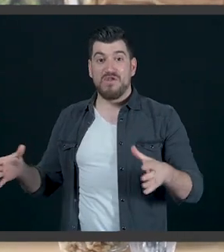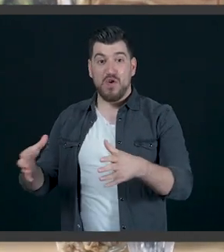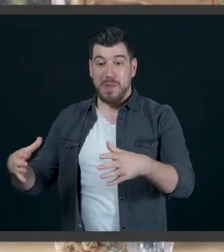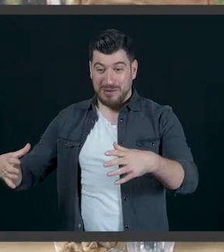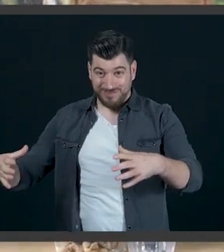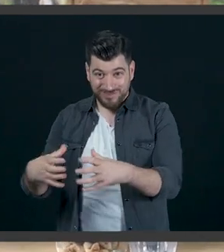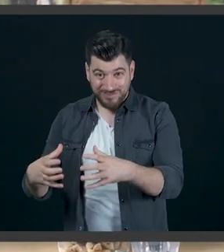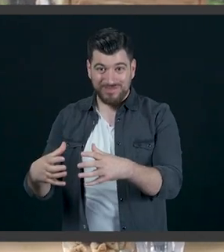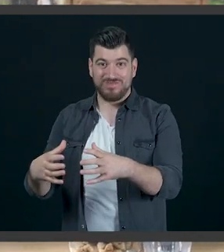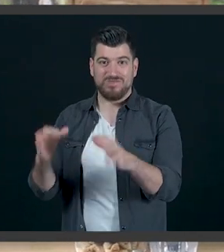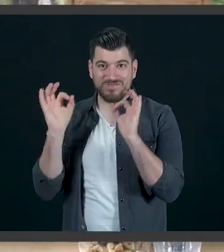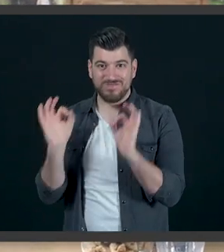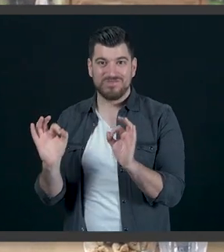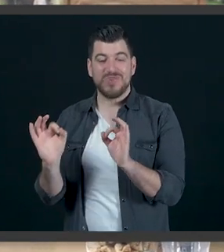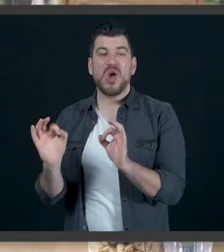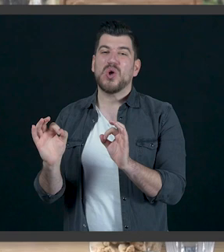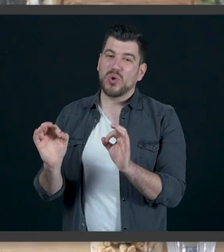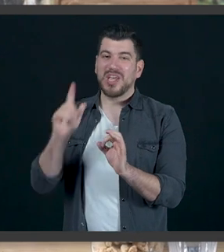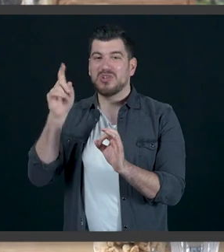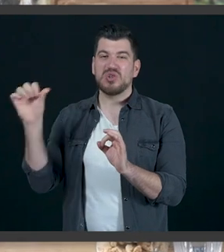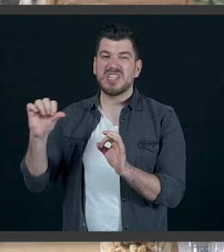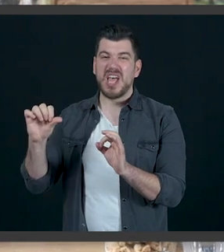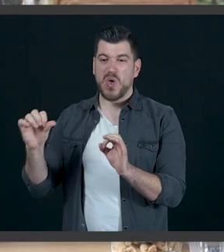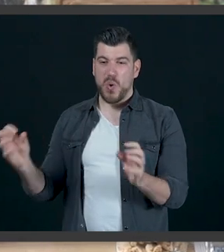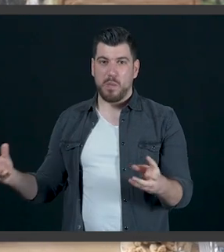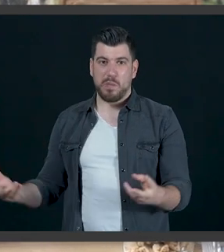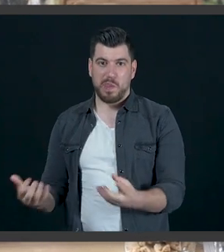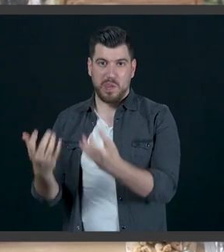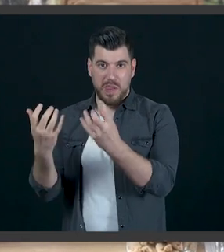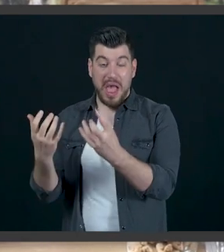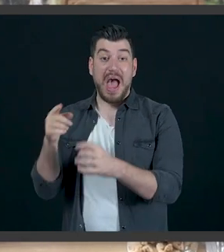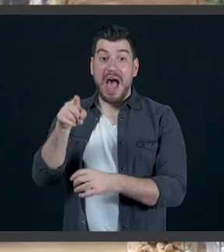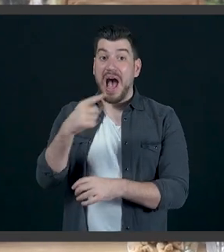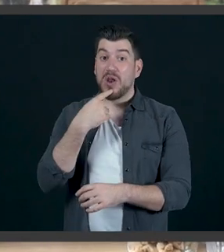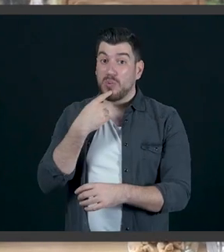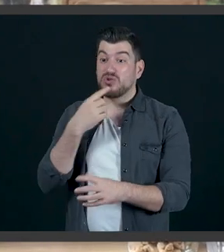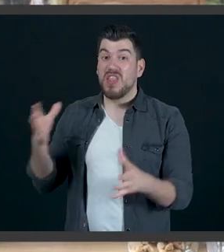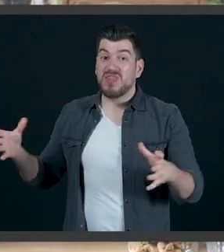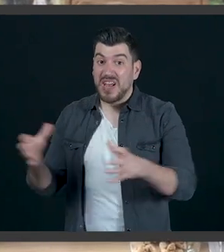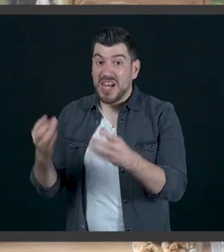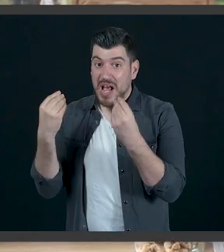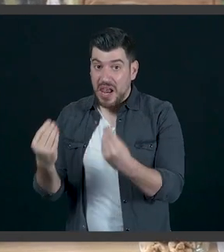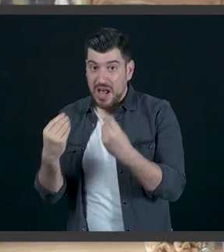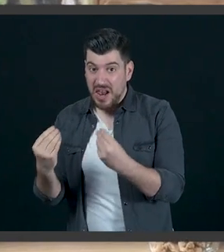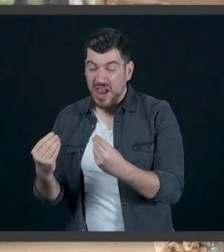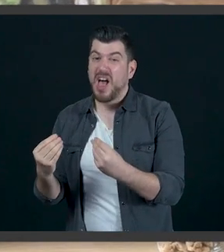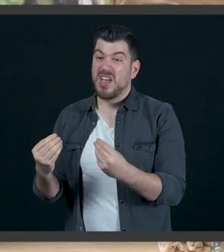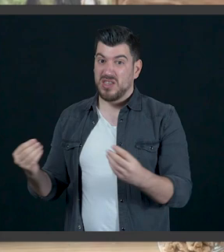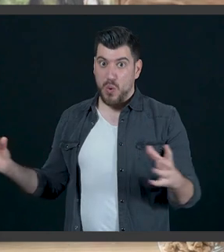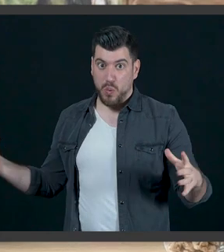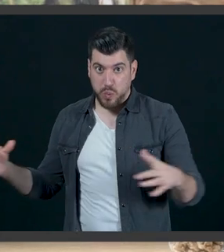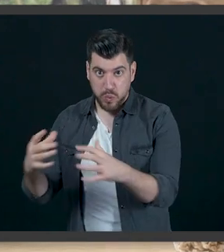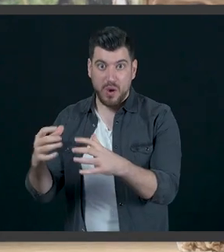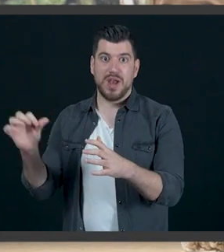σας, δηλαδή η αποσπόμενη βάση, υπάρχει περίπτωση να πάρει λίγα νερά μέσα, δεν μας πειράζει. Άμα δεν κλείνει όμως πολύ, σίγουρα θα χαλάσει η συνταγή. Οπότε σας παρακαλώ